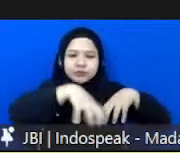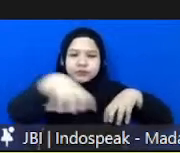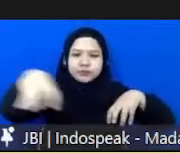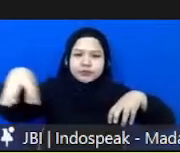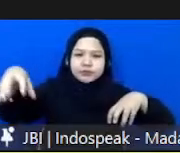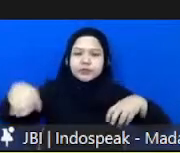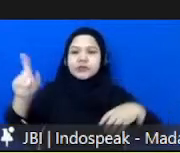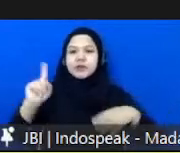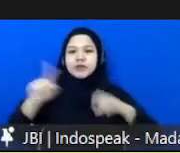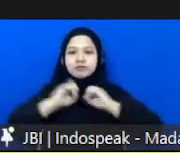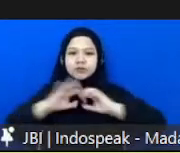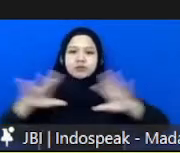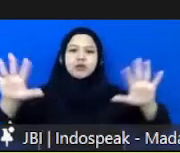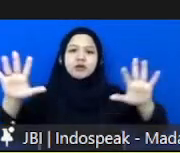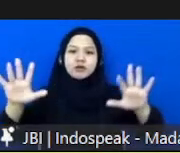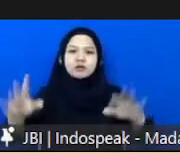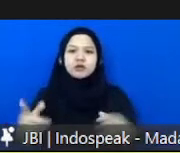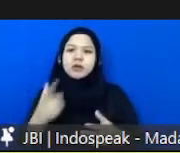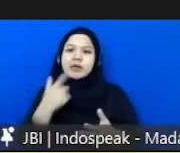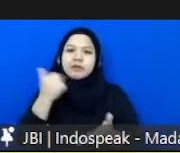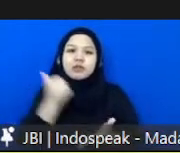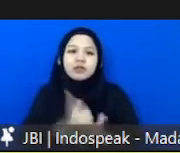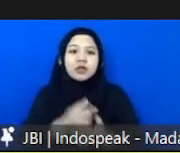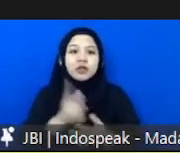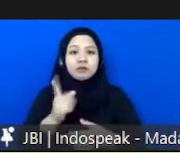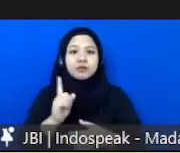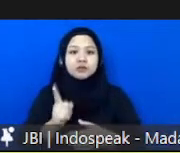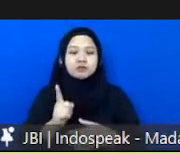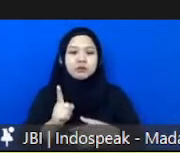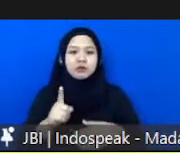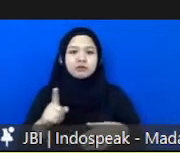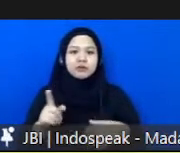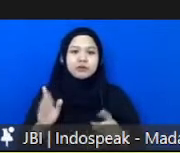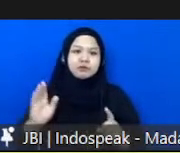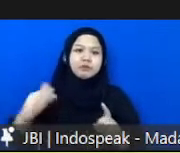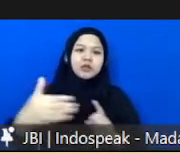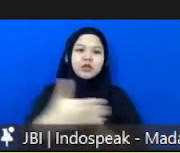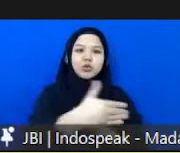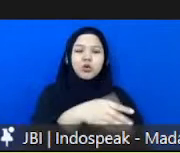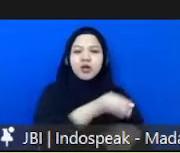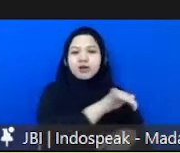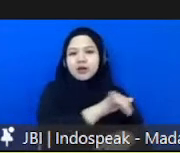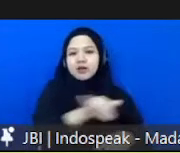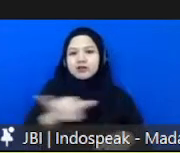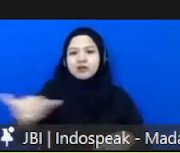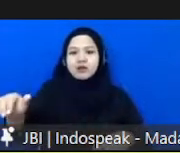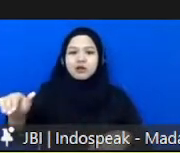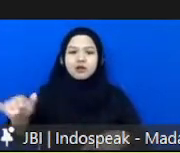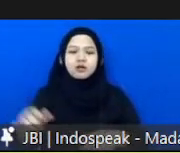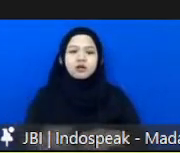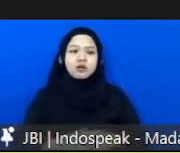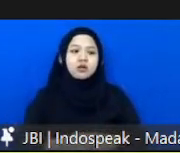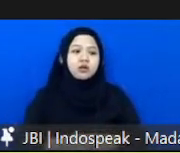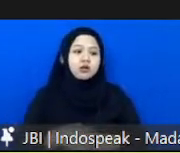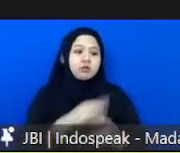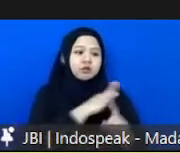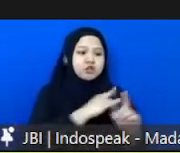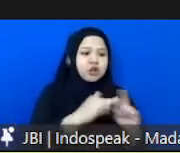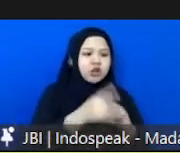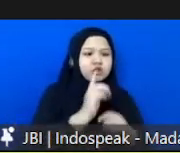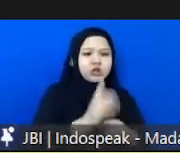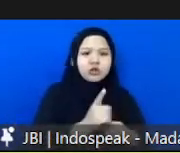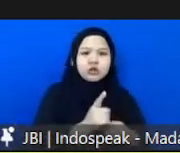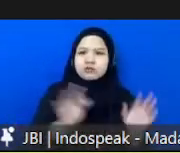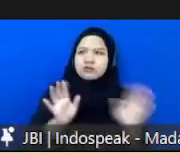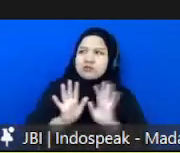sangat penting. Jadi biar nanti proteksinya merata gitu. Jadi di daerah disebari ada masyarakat yang sebetulnya jangan dulu